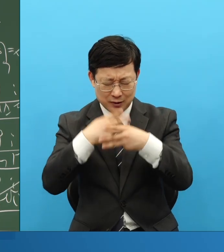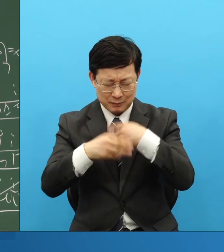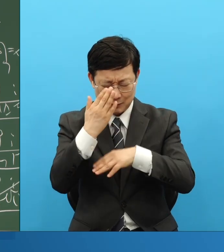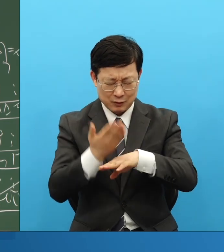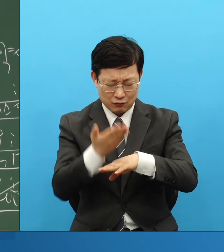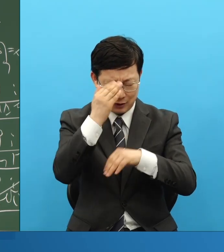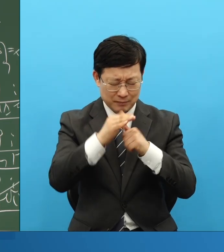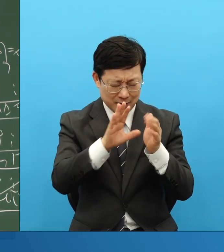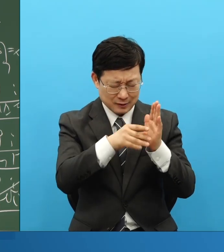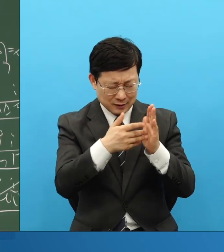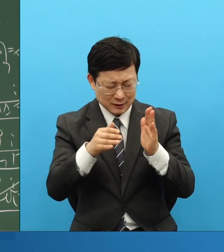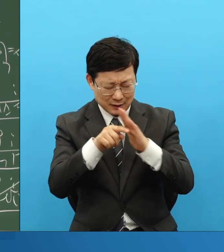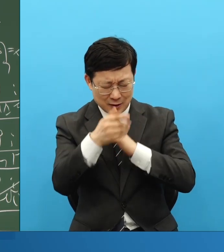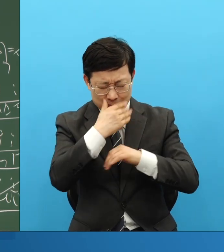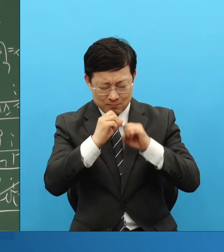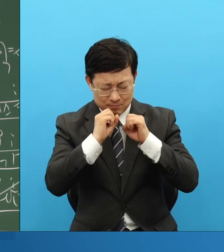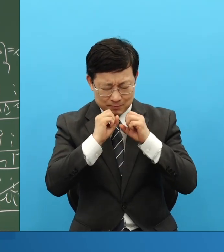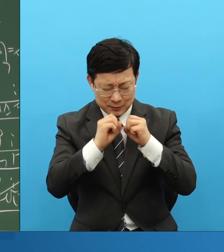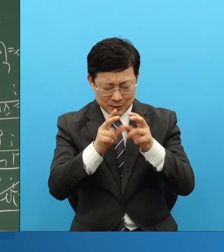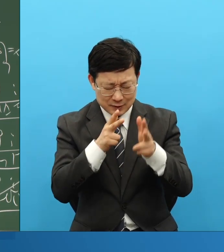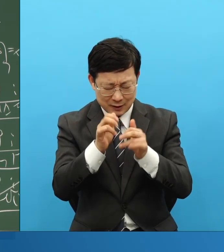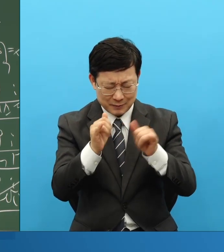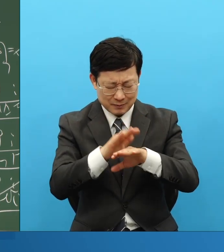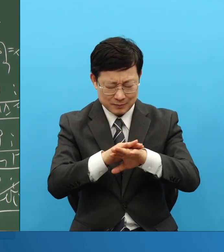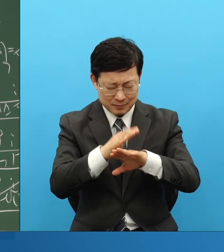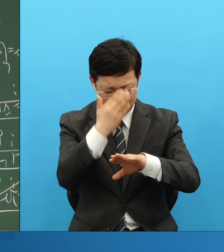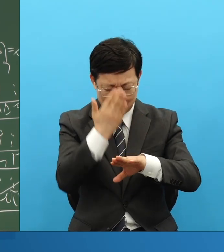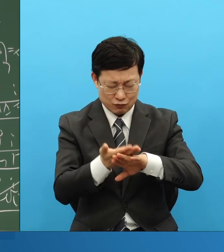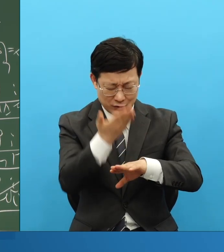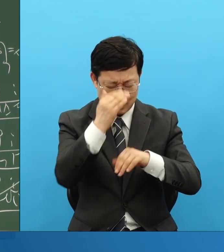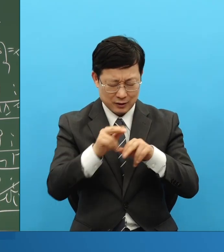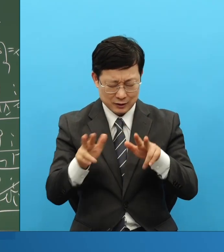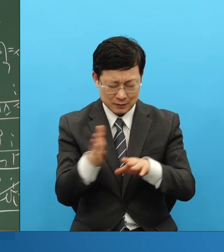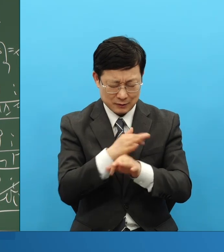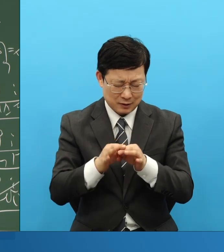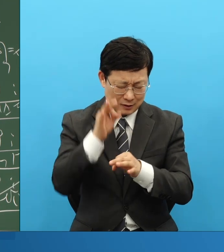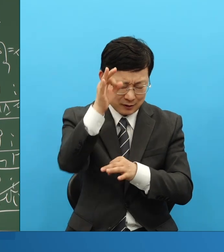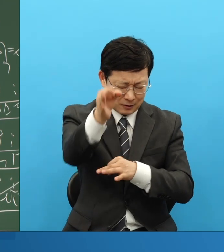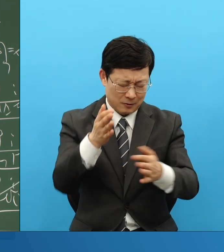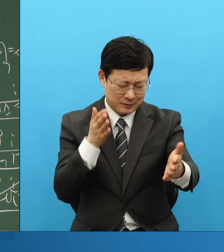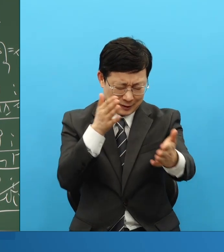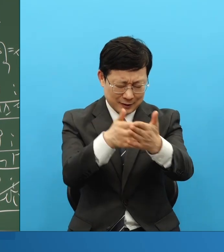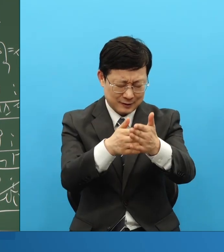future, 시대 살릴 산업인들 upon the 위해 business people who will save this age, 지금부터